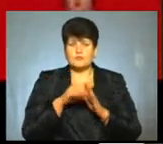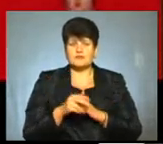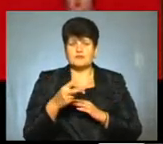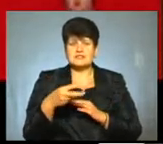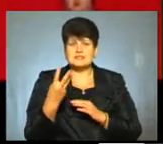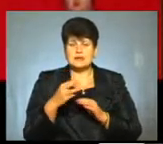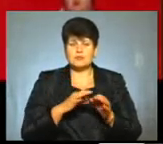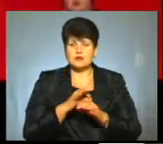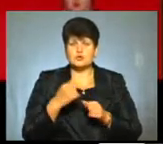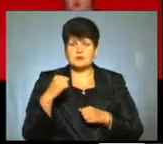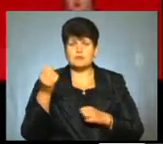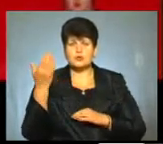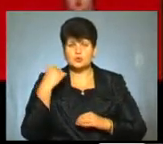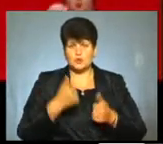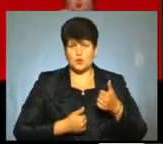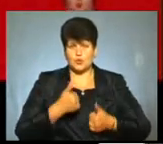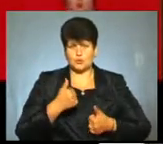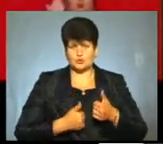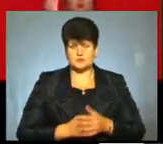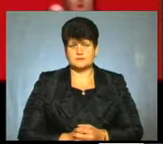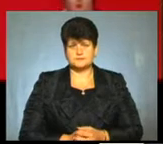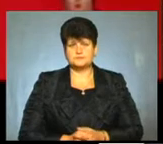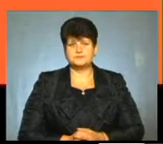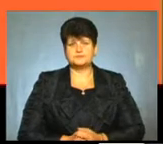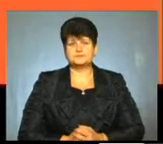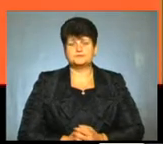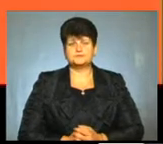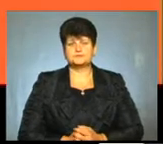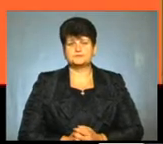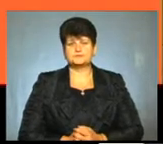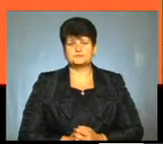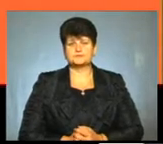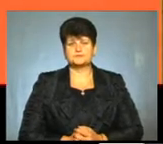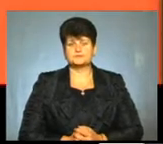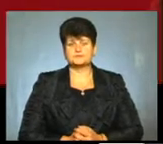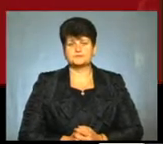23 проєкти, що перемогли у минулих конкурсах, повідомив Олександр Глазов.